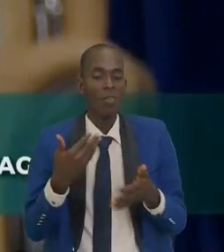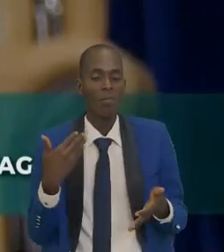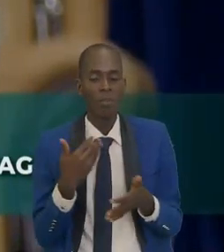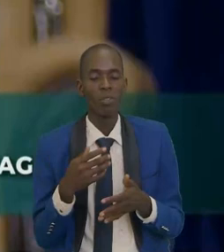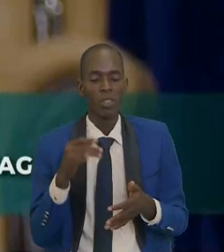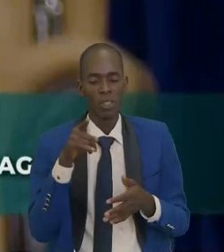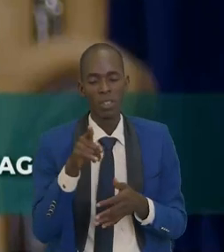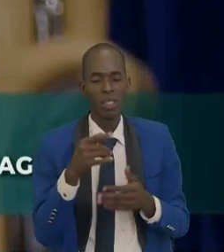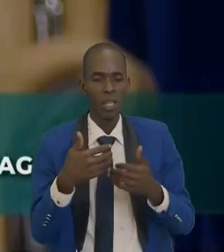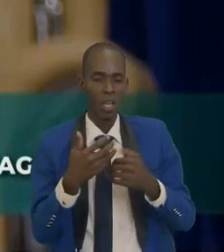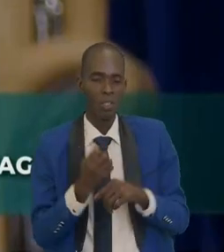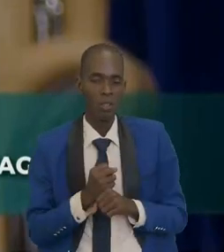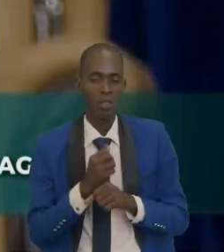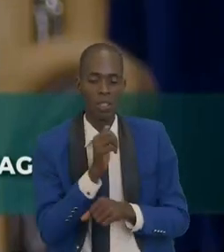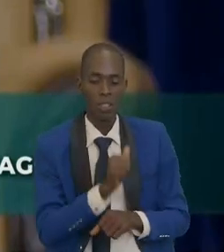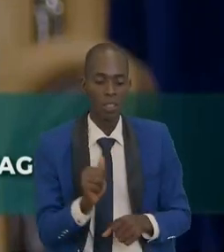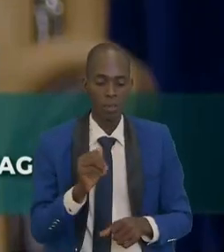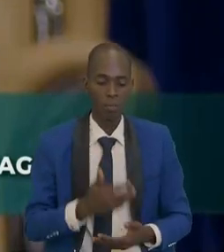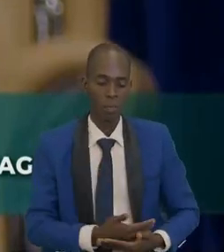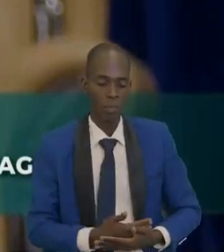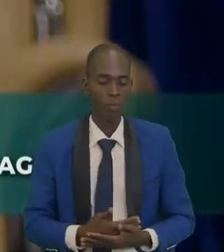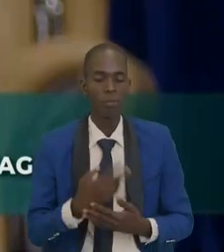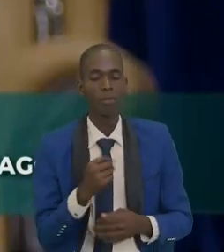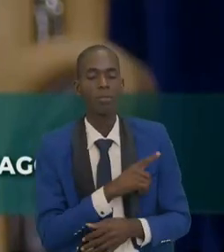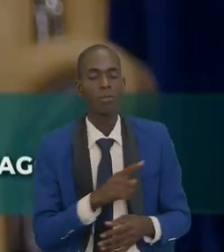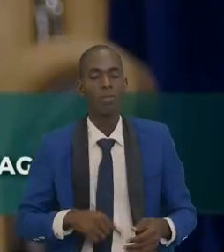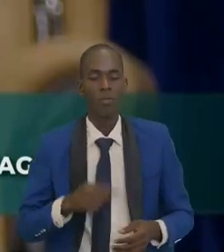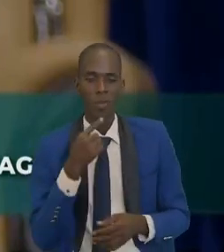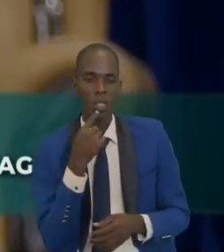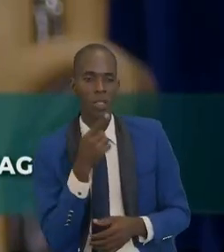avant même d'avoir un enfant, le Seigneur lui a dit,